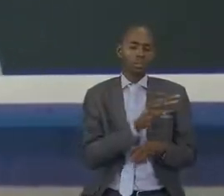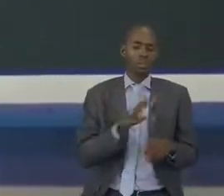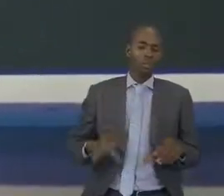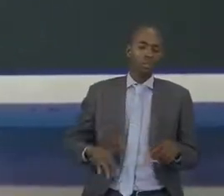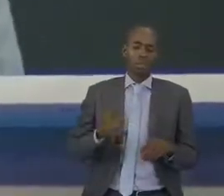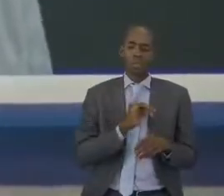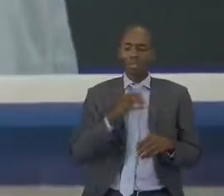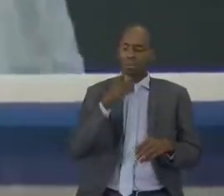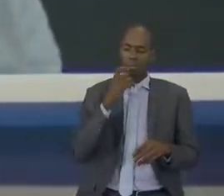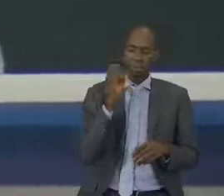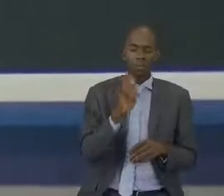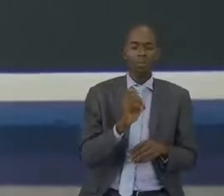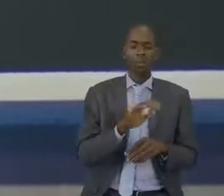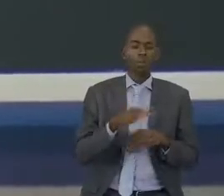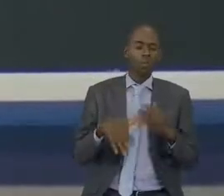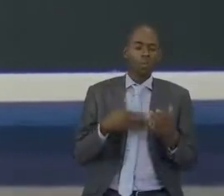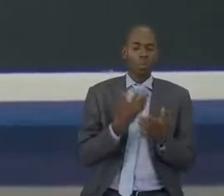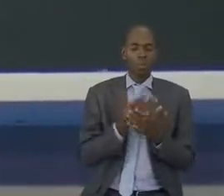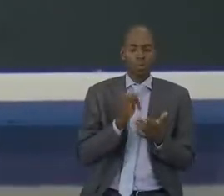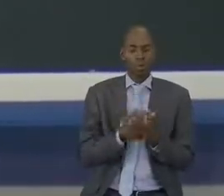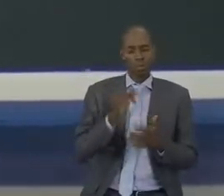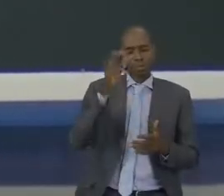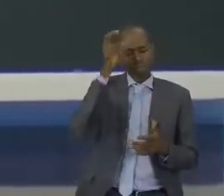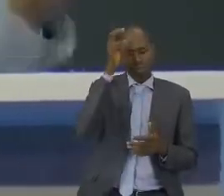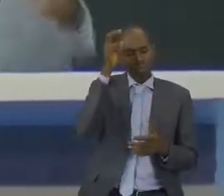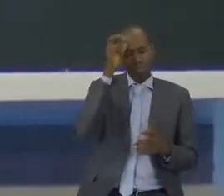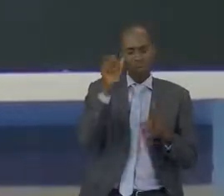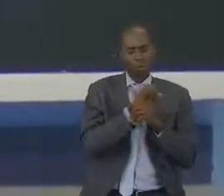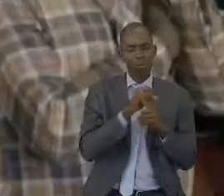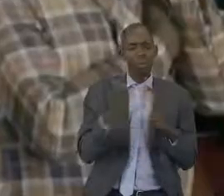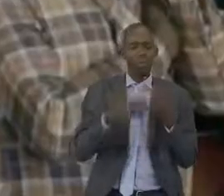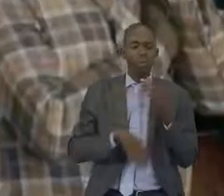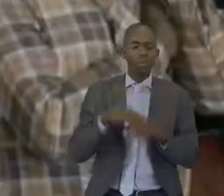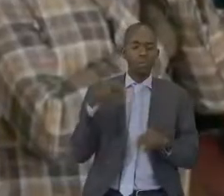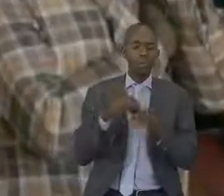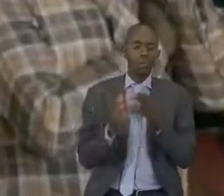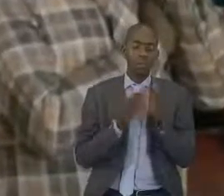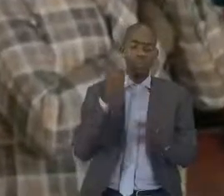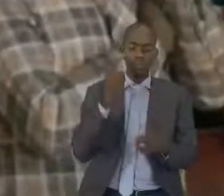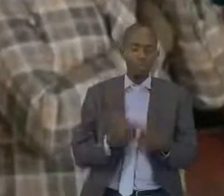commande, affliction démoniaque, sortez au nom de Jésus.